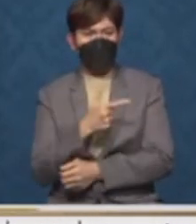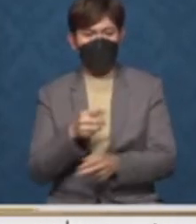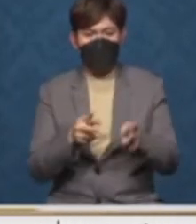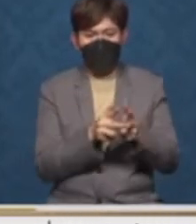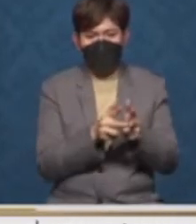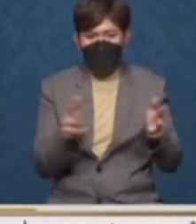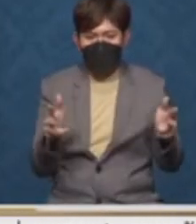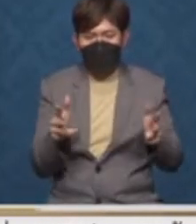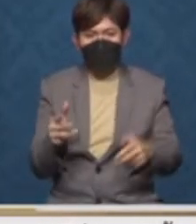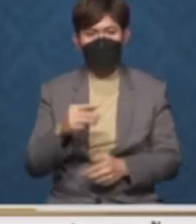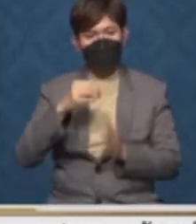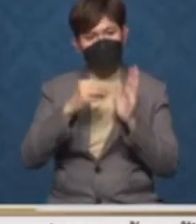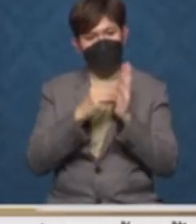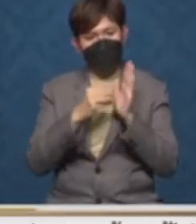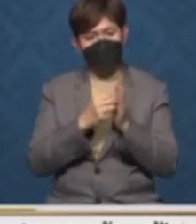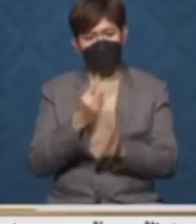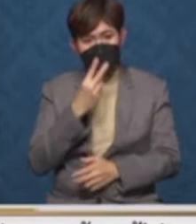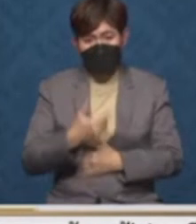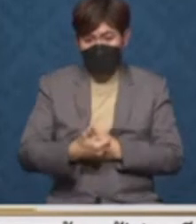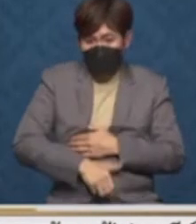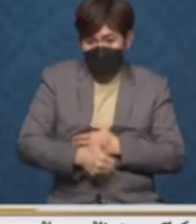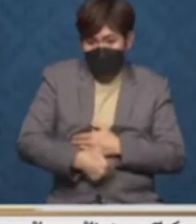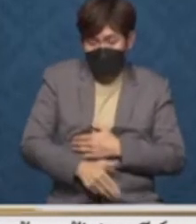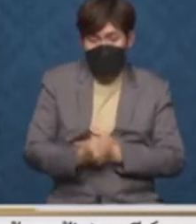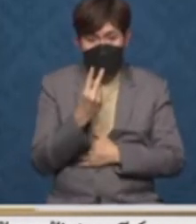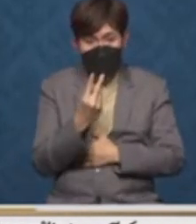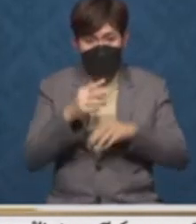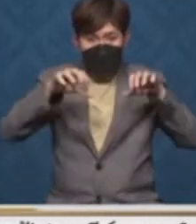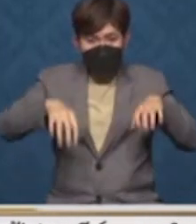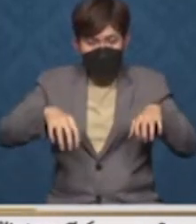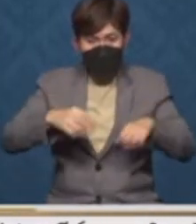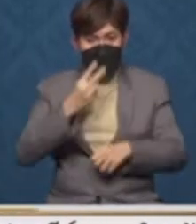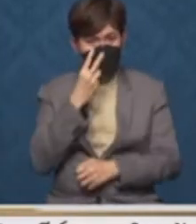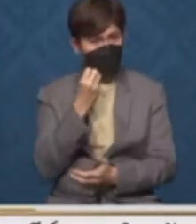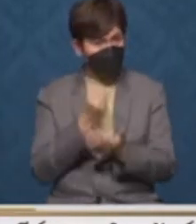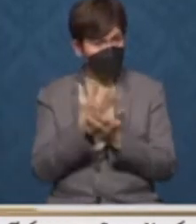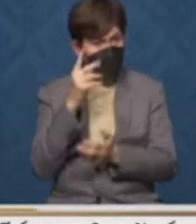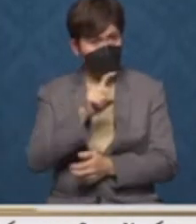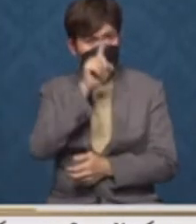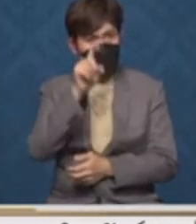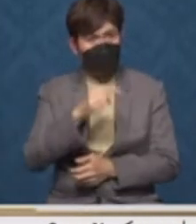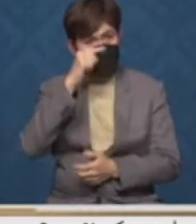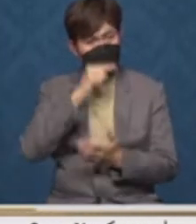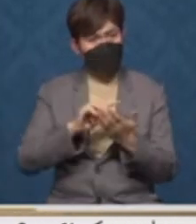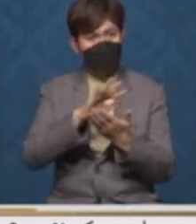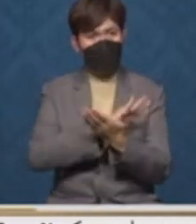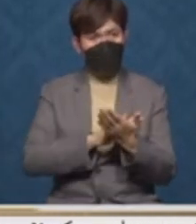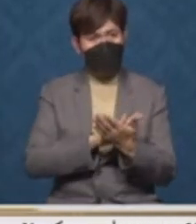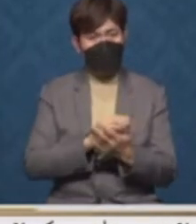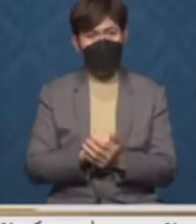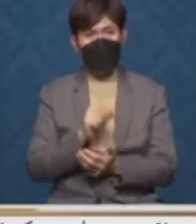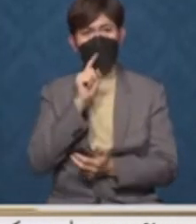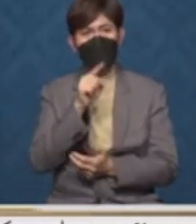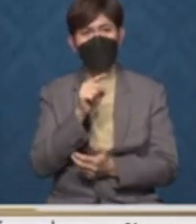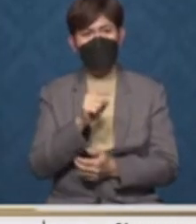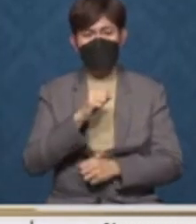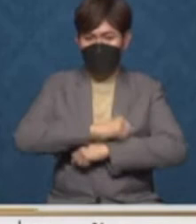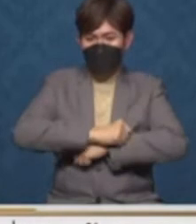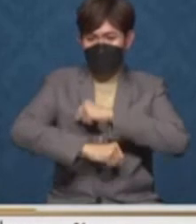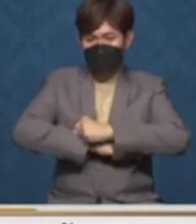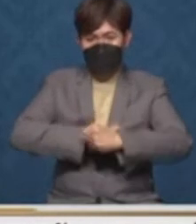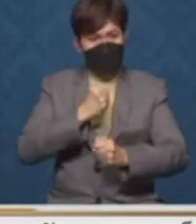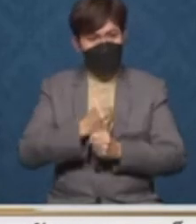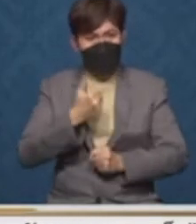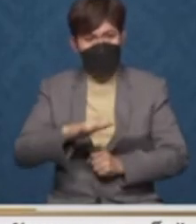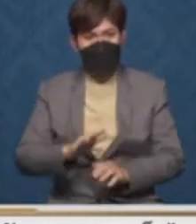างกรุงเทพอีกครับ3ล้านห้องน้ำห้องส้วม2หลังอ่ะมันขนาดนั้นเชียวเหรอครับประเทศไทยเนี่ยคุณไม่มีปัญญาจะสร้างห้องน้ำห้องส้วม